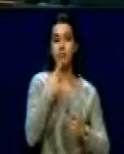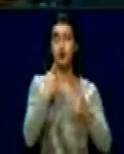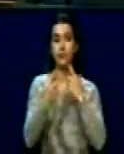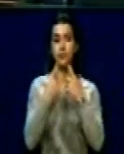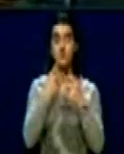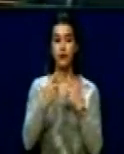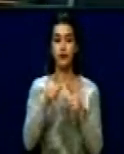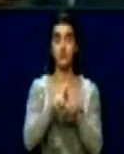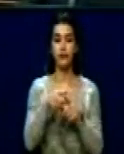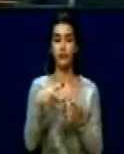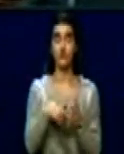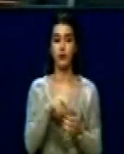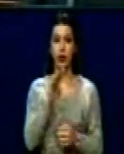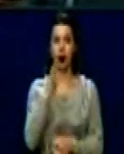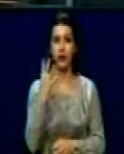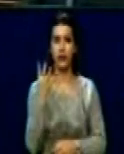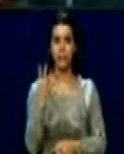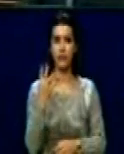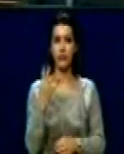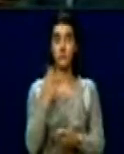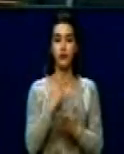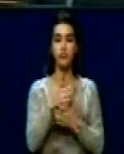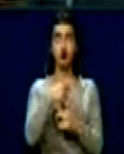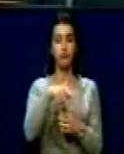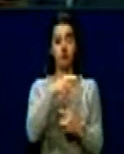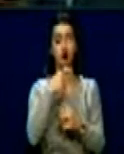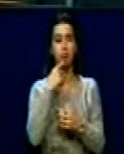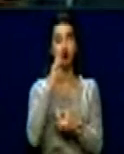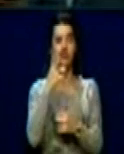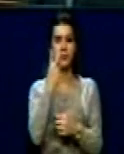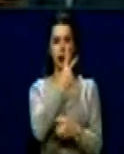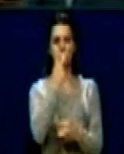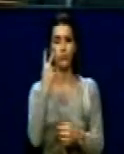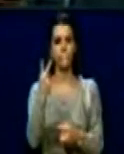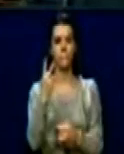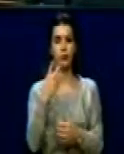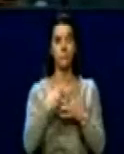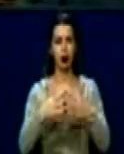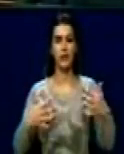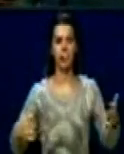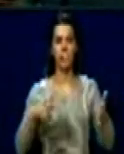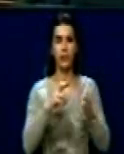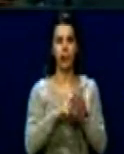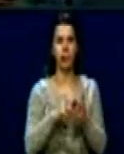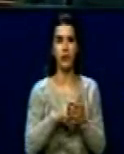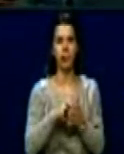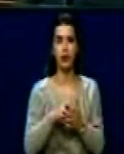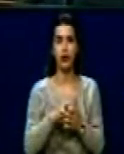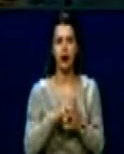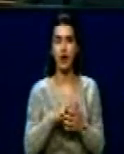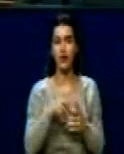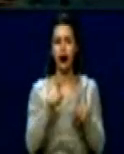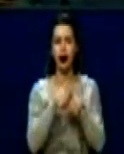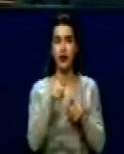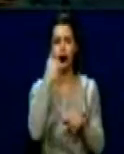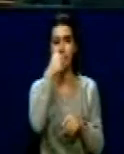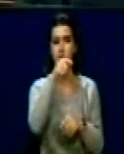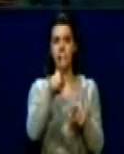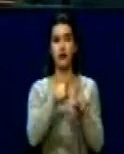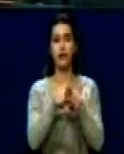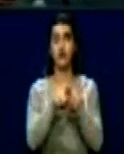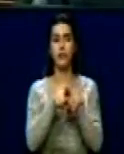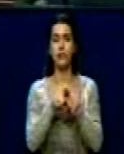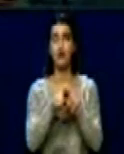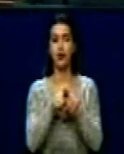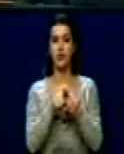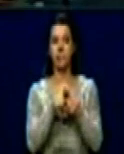vitin 2014 do t'i kemi tantiemat 22 milion, që në tabelën numër 9 thuhet që nuk do të ndryshojnë fare nga viti 2013. Unë